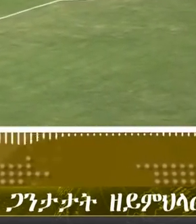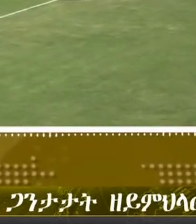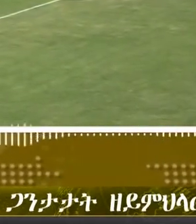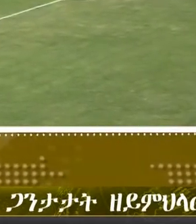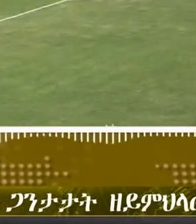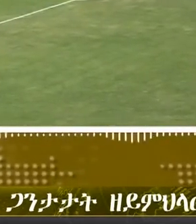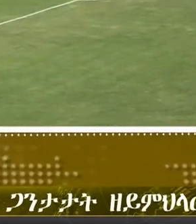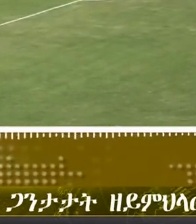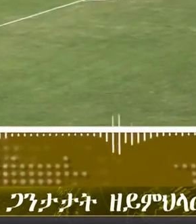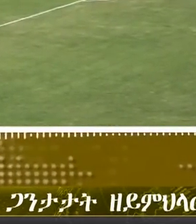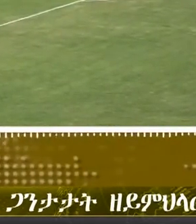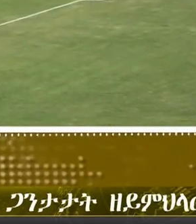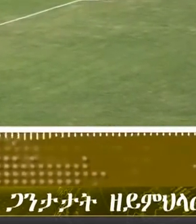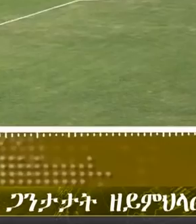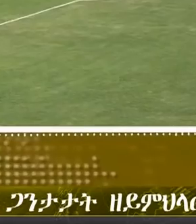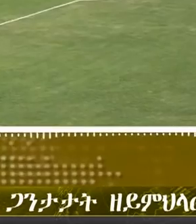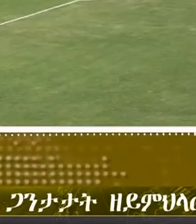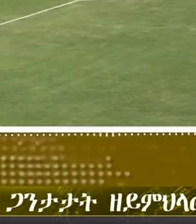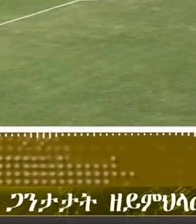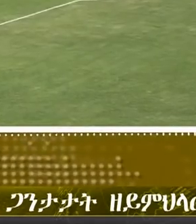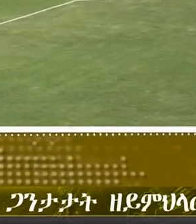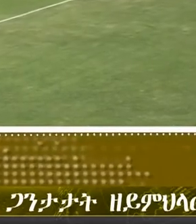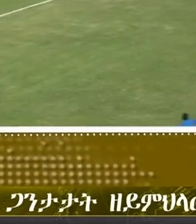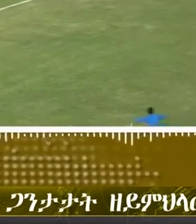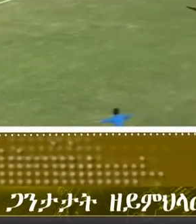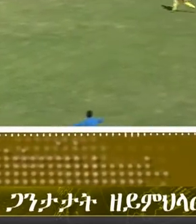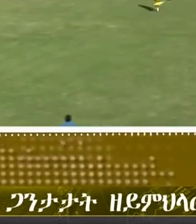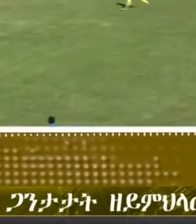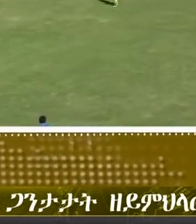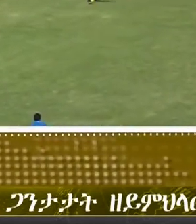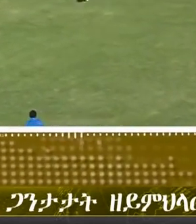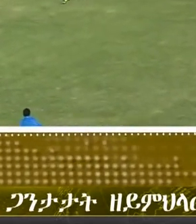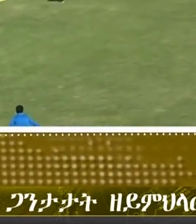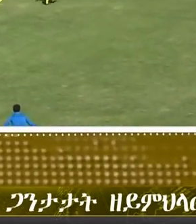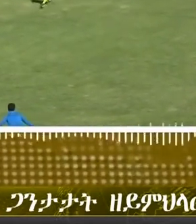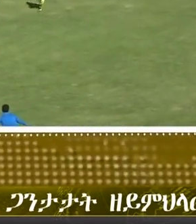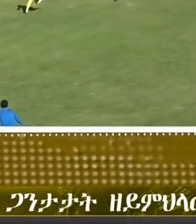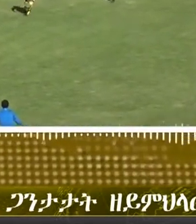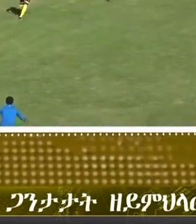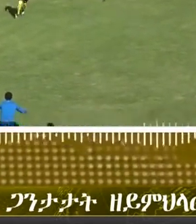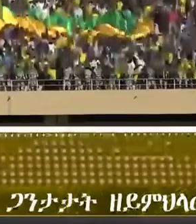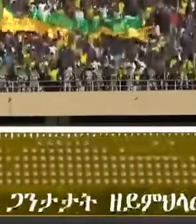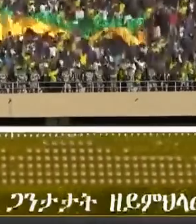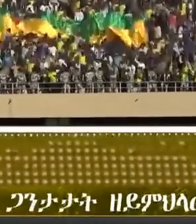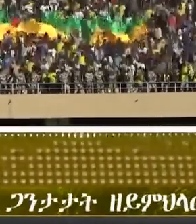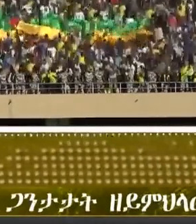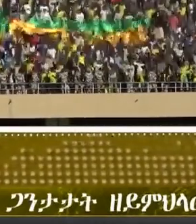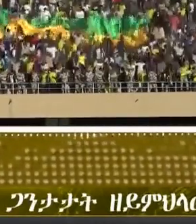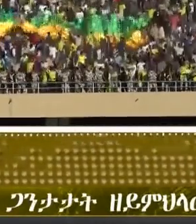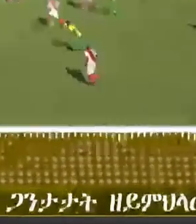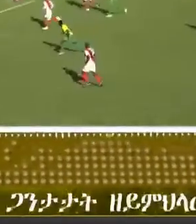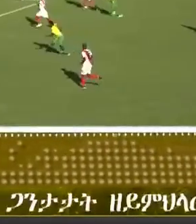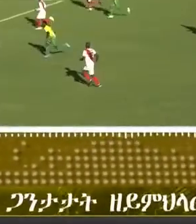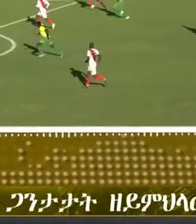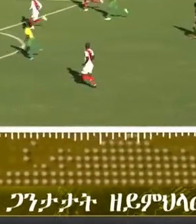یا کنوقل عتقانیو این نام کاف نفرت تو کات سالی می تاتگن کاف کلی میل